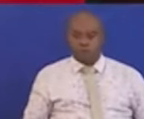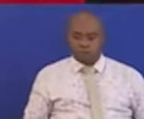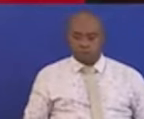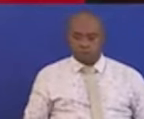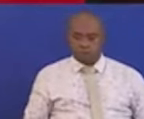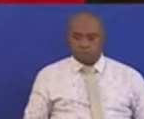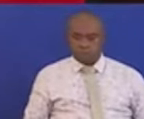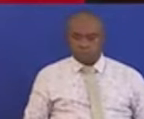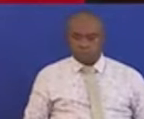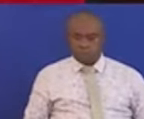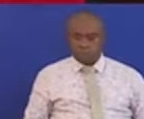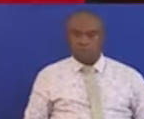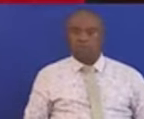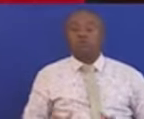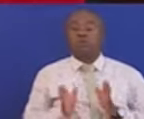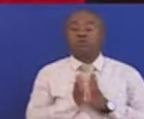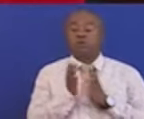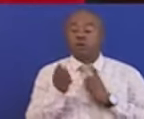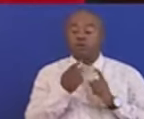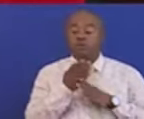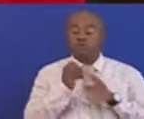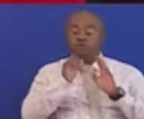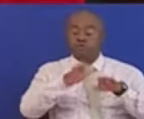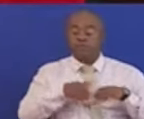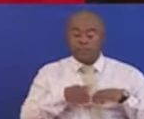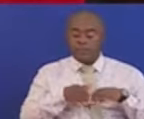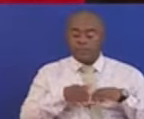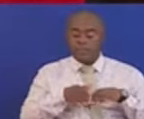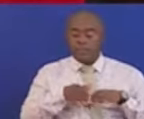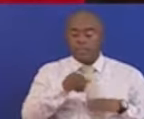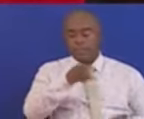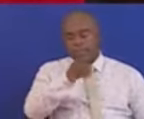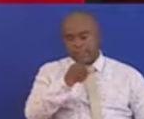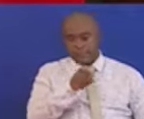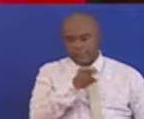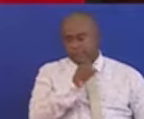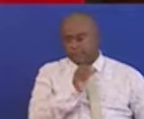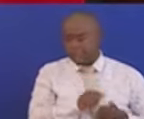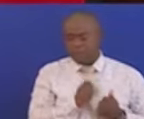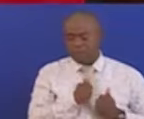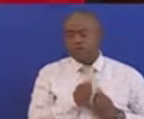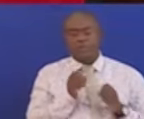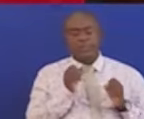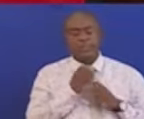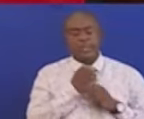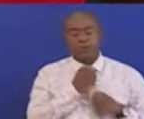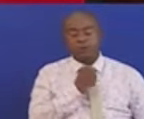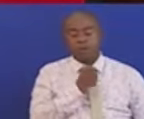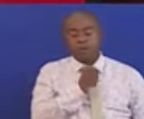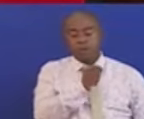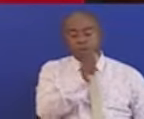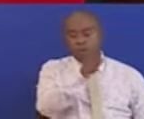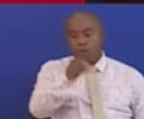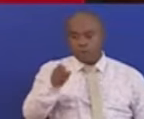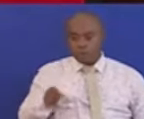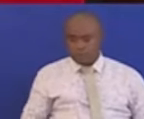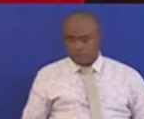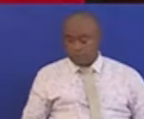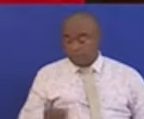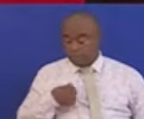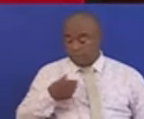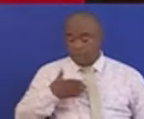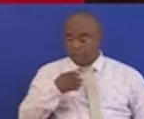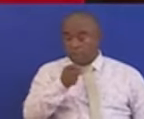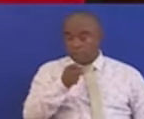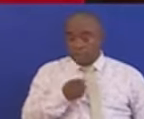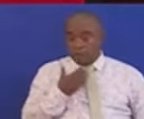kiti naom niz kuhusu mabar Ya ardhelia na Mimi nafi Sana jami ilet